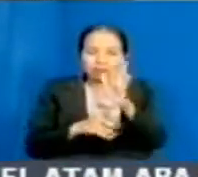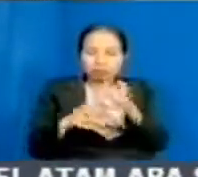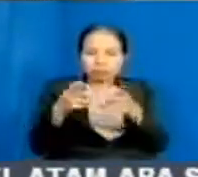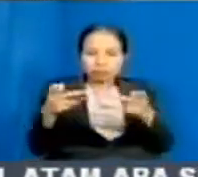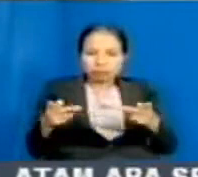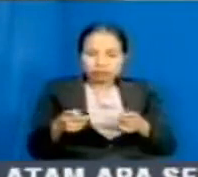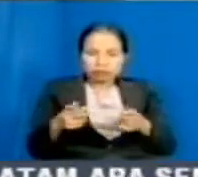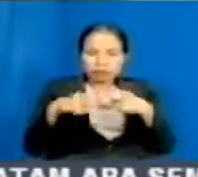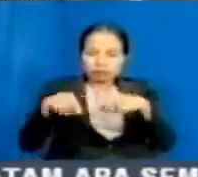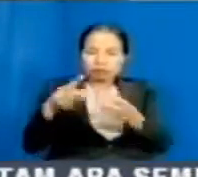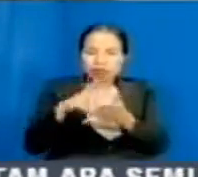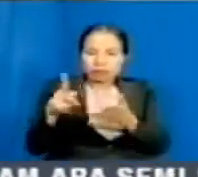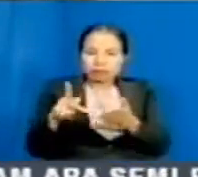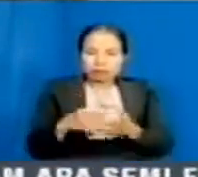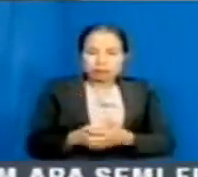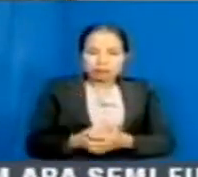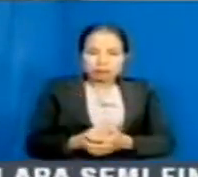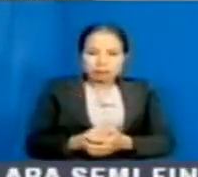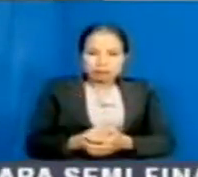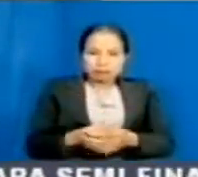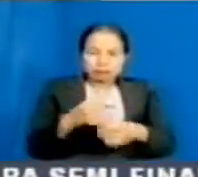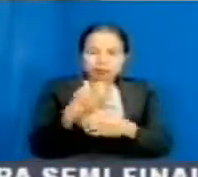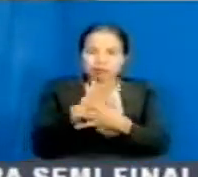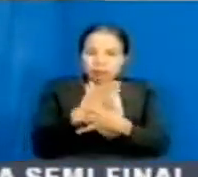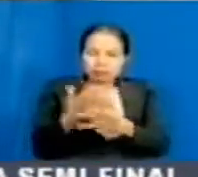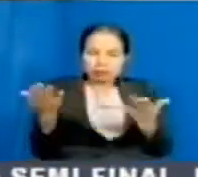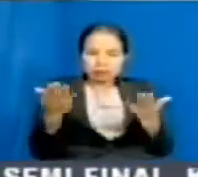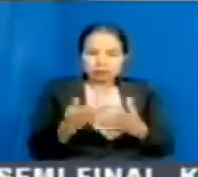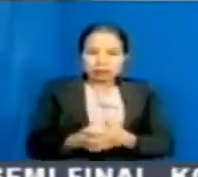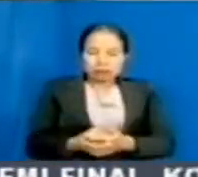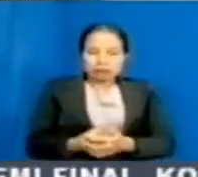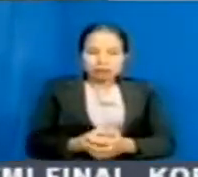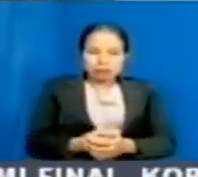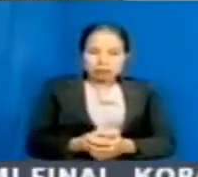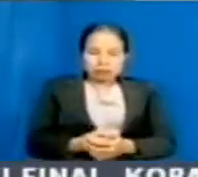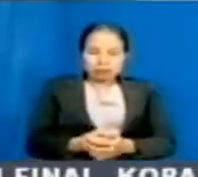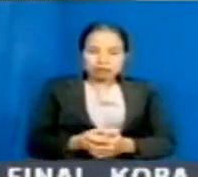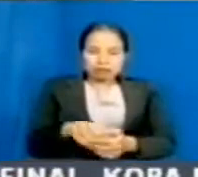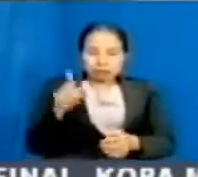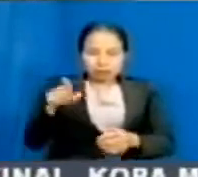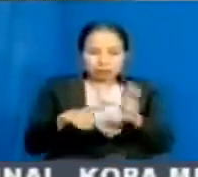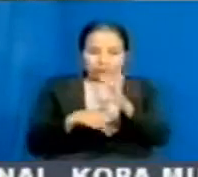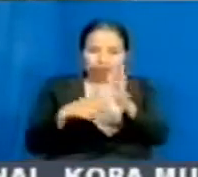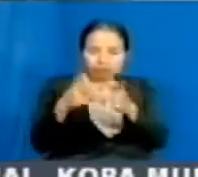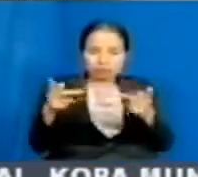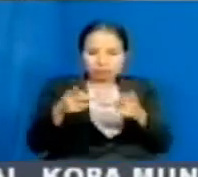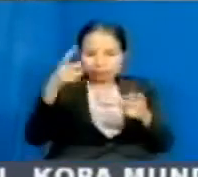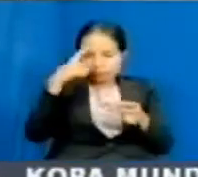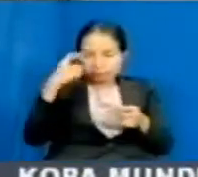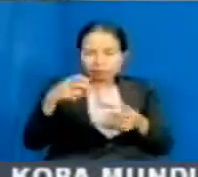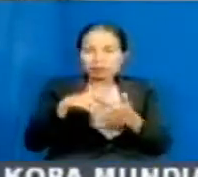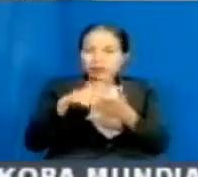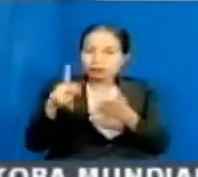atu ba selun be o halu distribution be serene ausi atu rufati tamba lolos ini